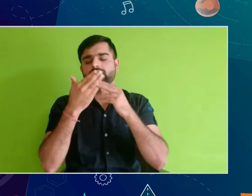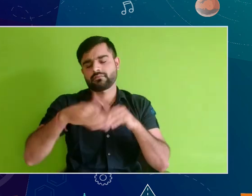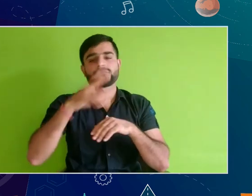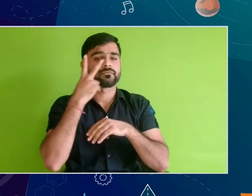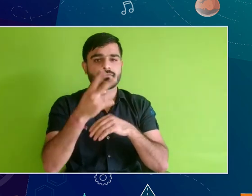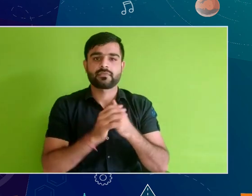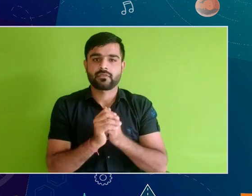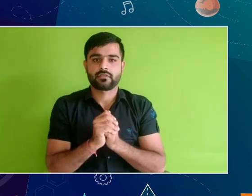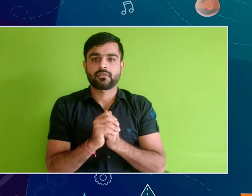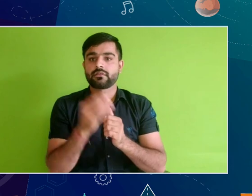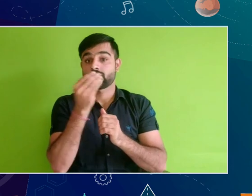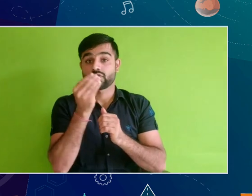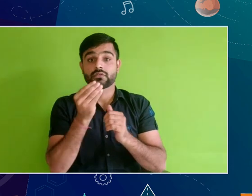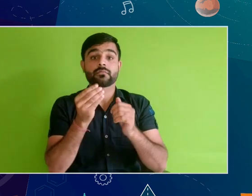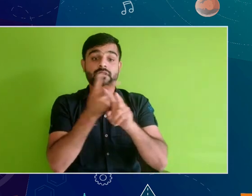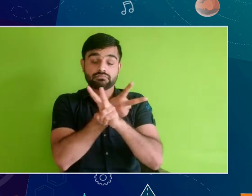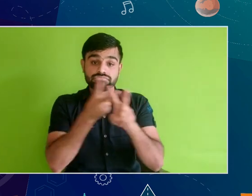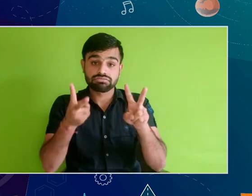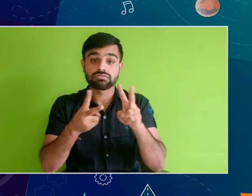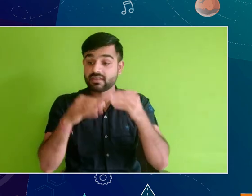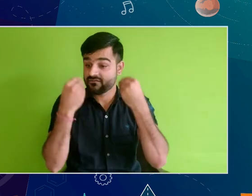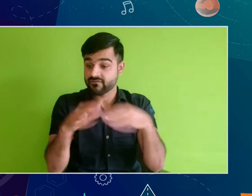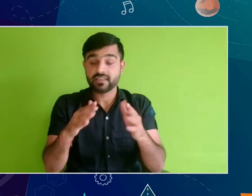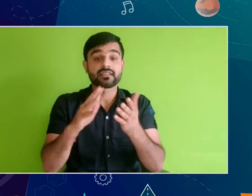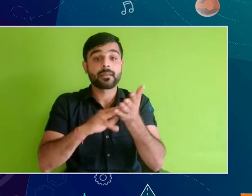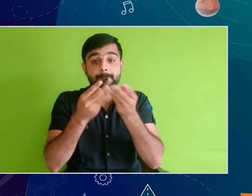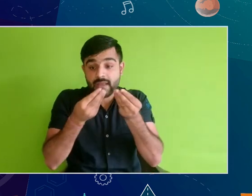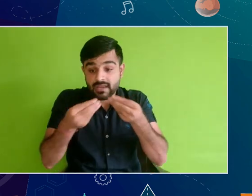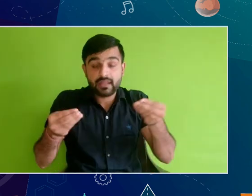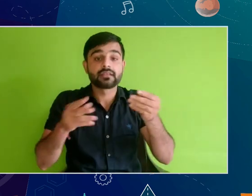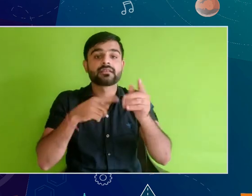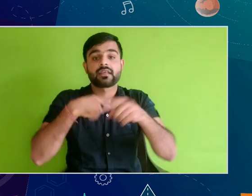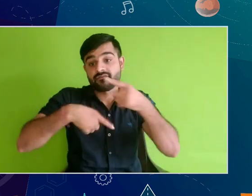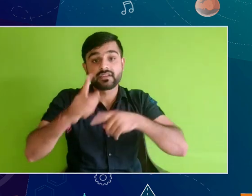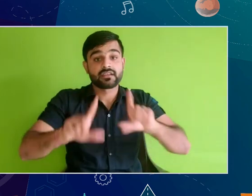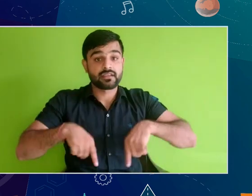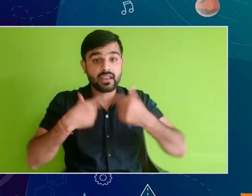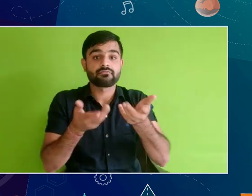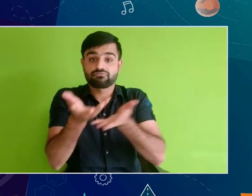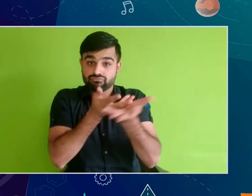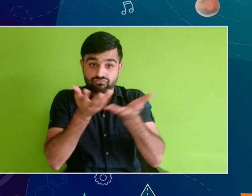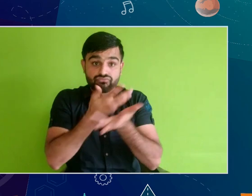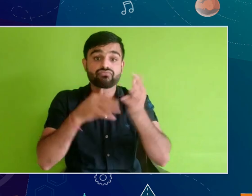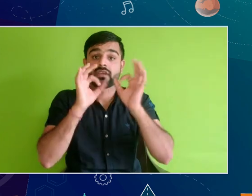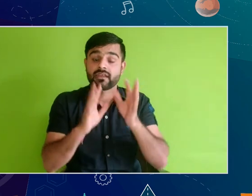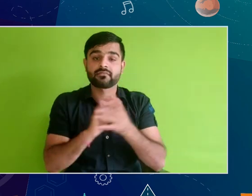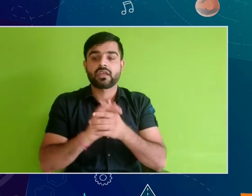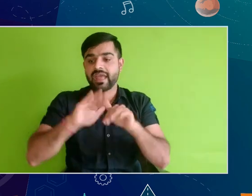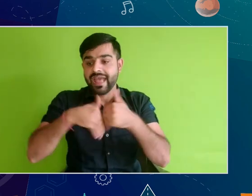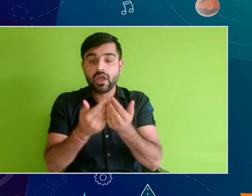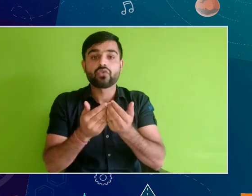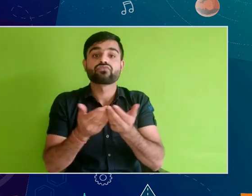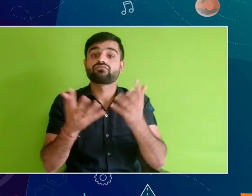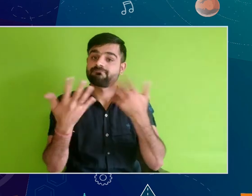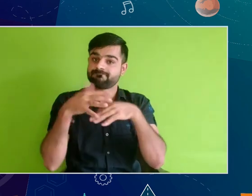कि व्हाट आर दी वेस्ट मटेरियल्स इन आर डे टू डे लाइफ, जिसका आपने अभी जिक्र किया है, एज वी जस्ट लेट अस नो अबाउट, सो हाउ वी कैन इंक्रीज